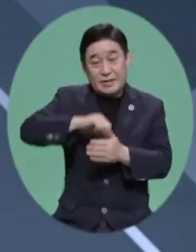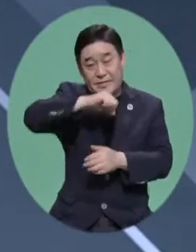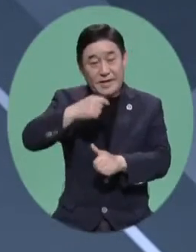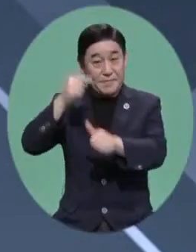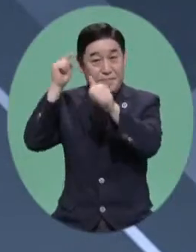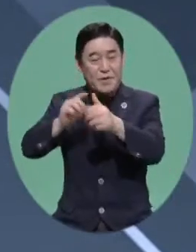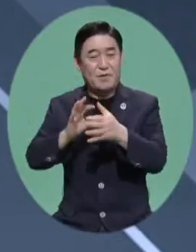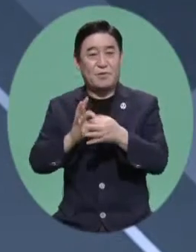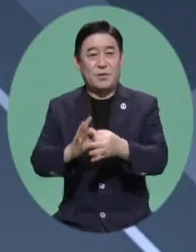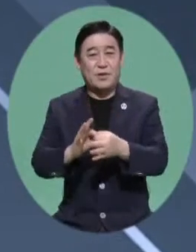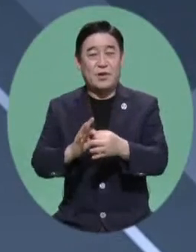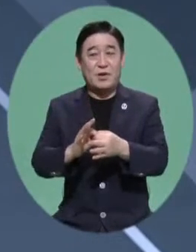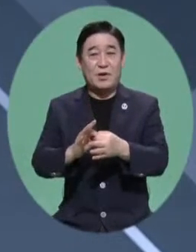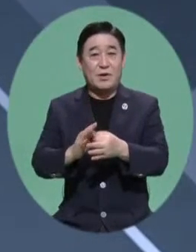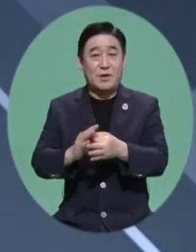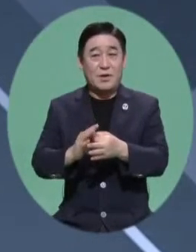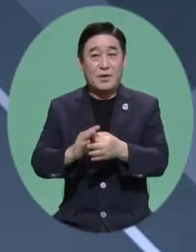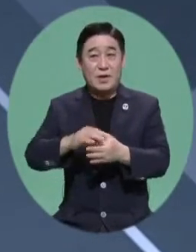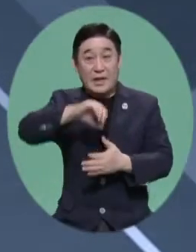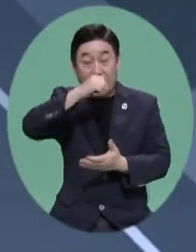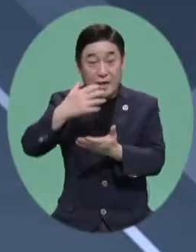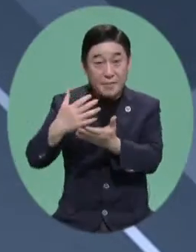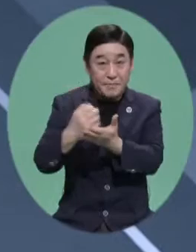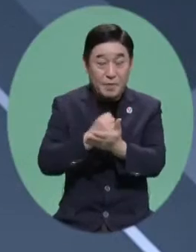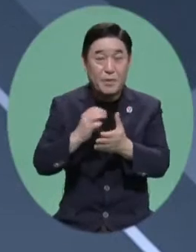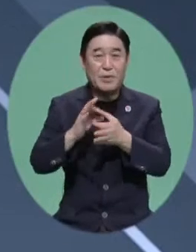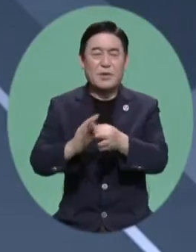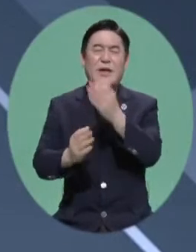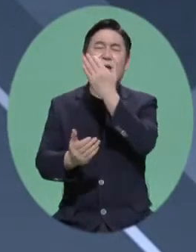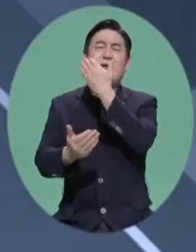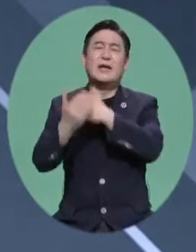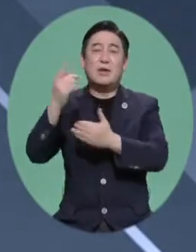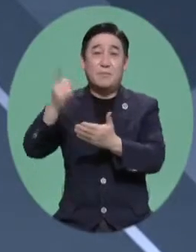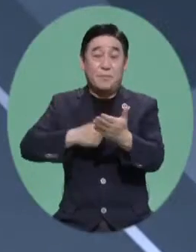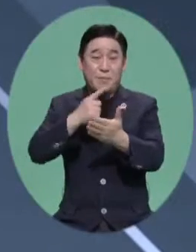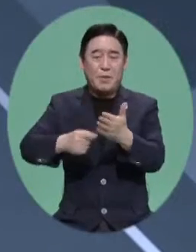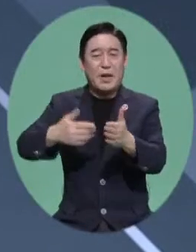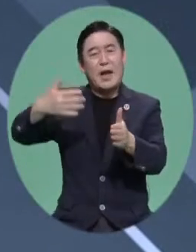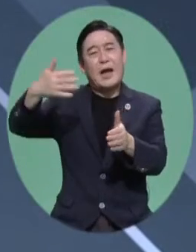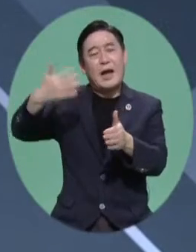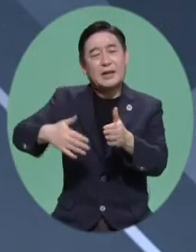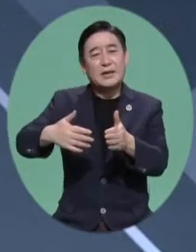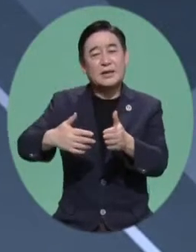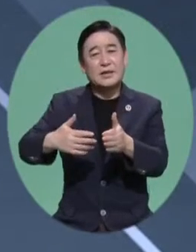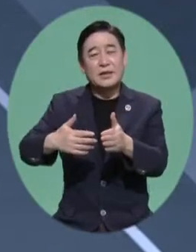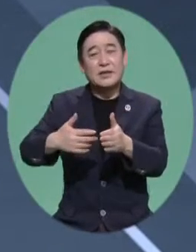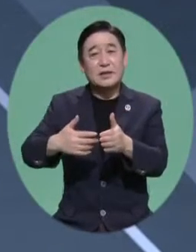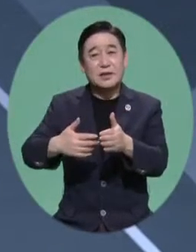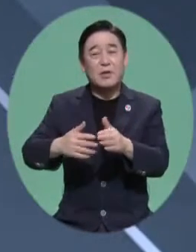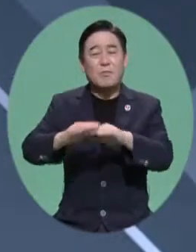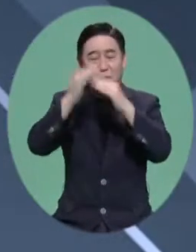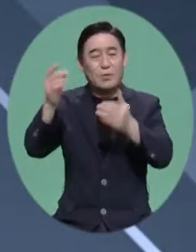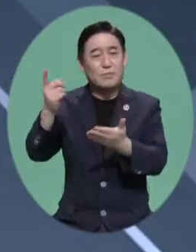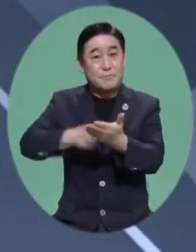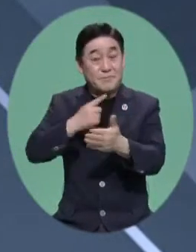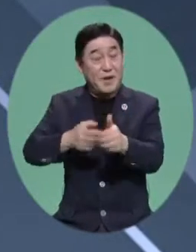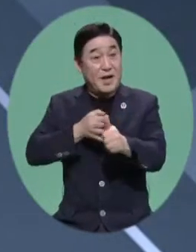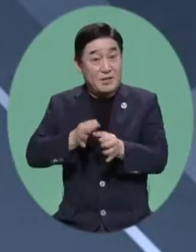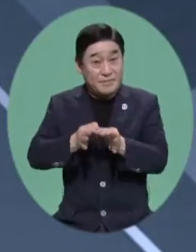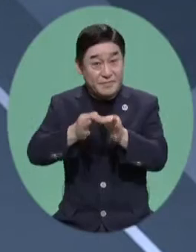명령을 통해 수라도 제가 확보를 해 가지고 기존의 보상 되지 못한 손실 나 보장해 드릴 것이고